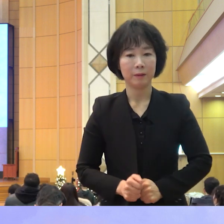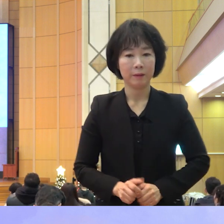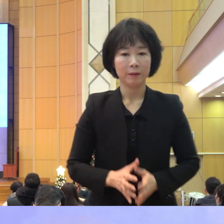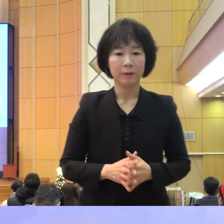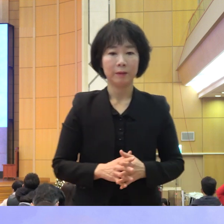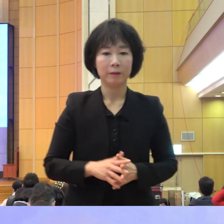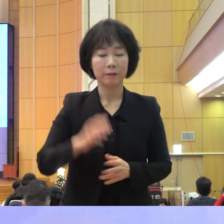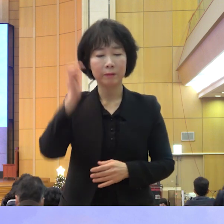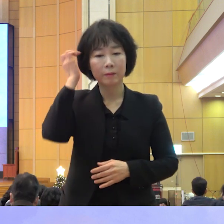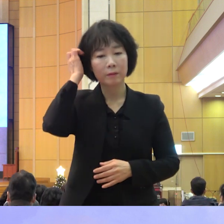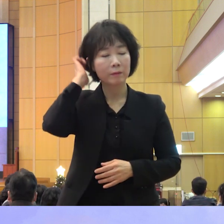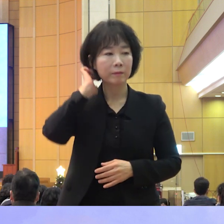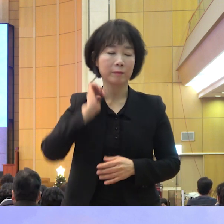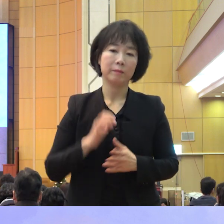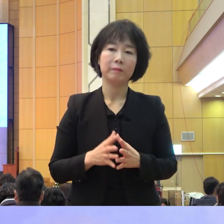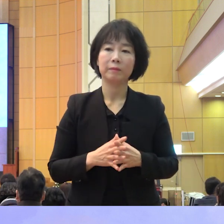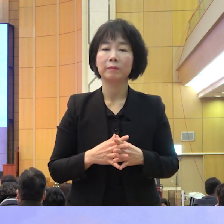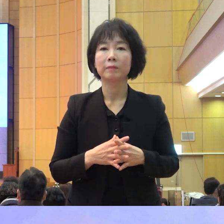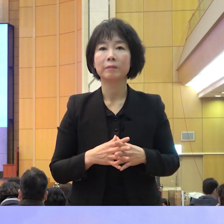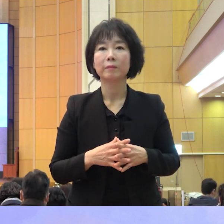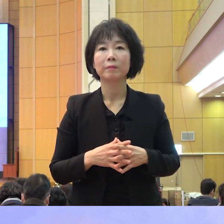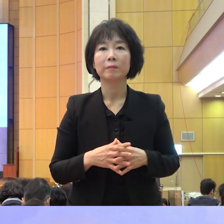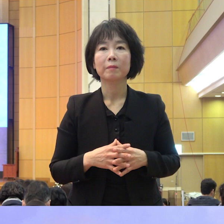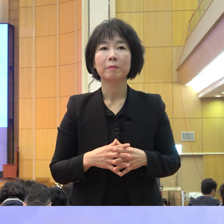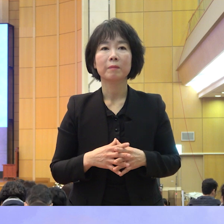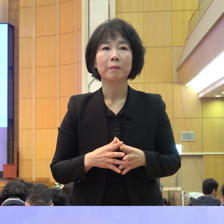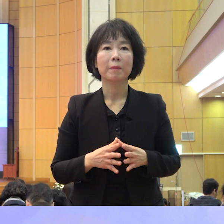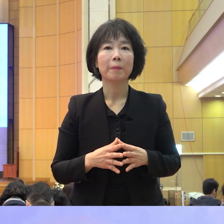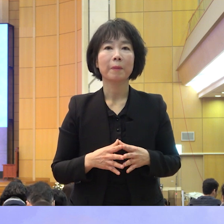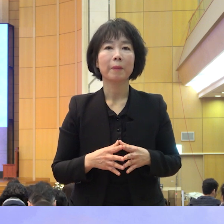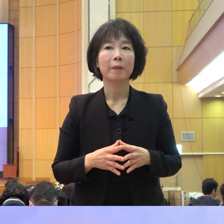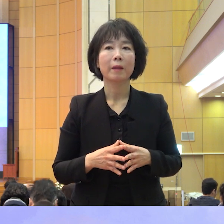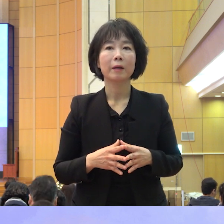2번 부르고 축도함으로 마치겠습니다.